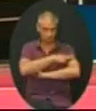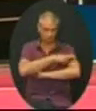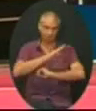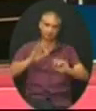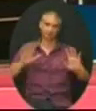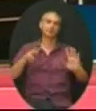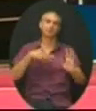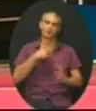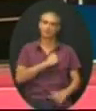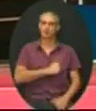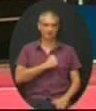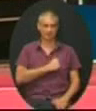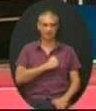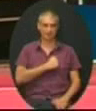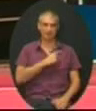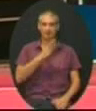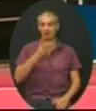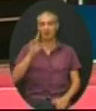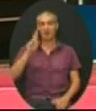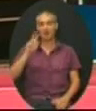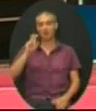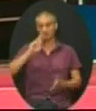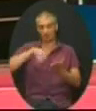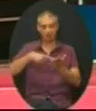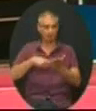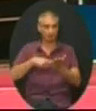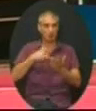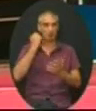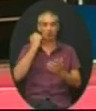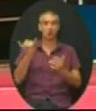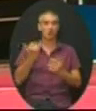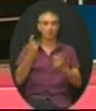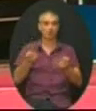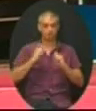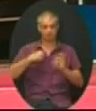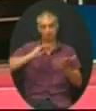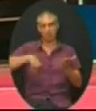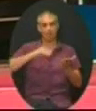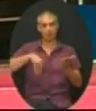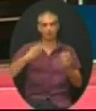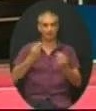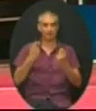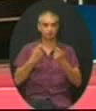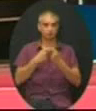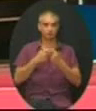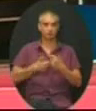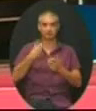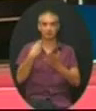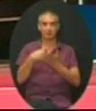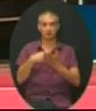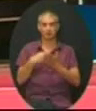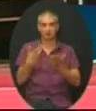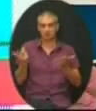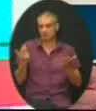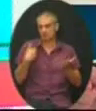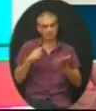מאוד מצר על כך שאראל עזר חתמה על זה. תדעת, מביאים לי כל היום לחתום דברים שקשורים לשר האוצר. לא,